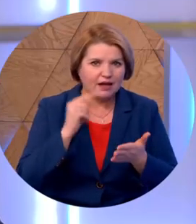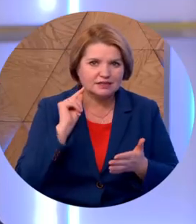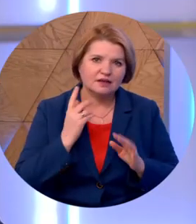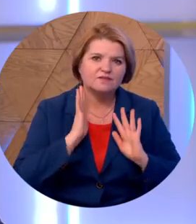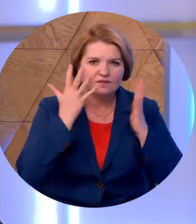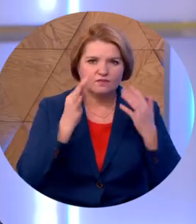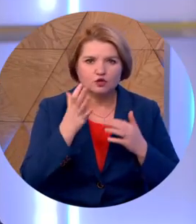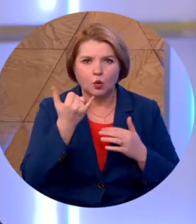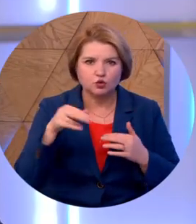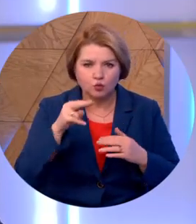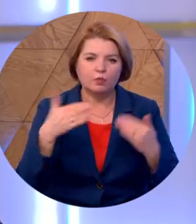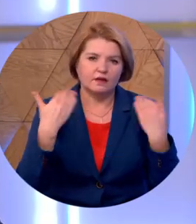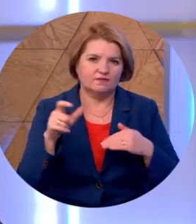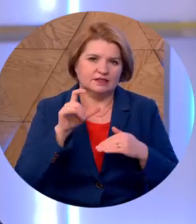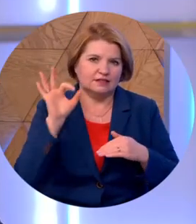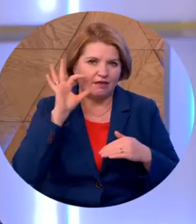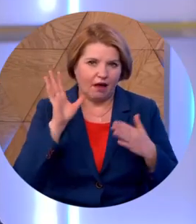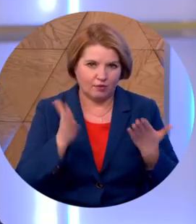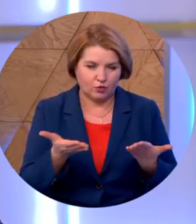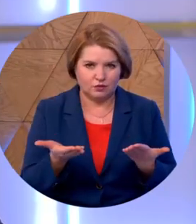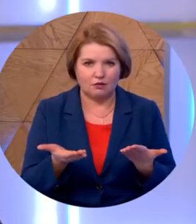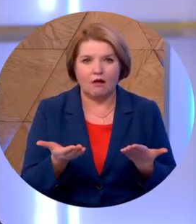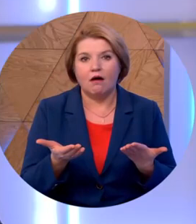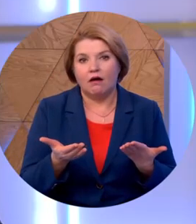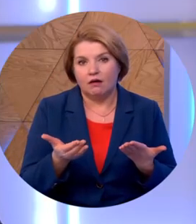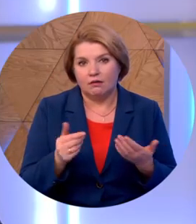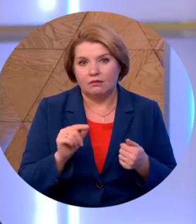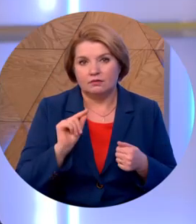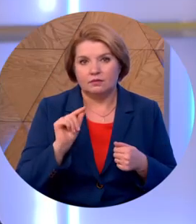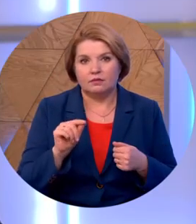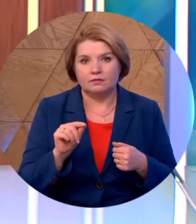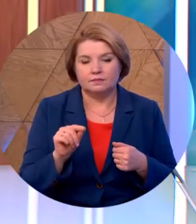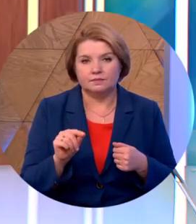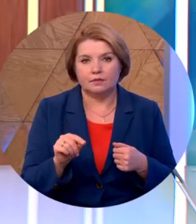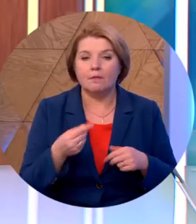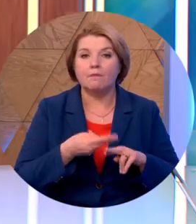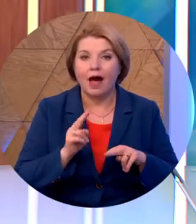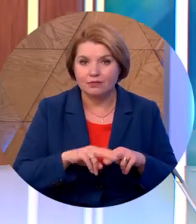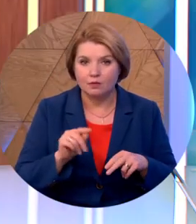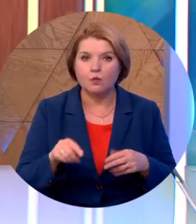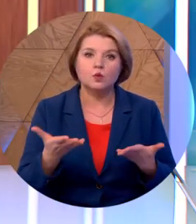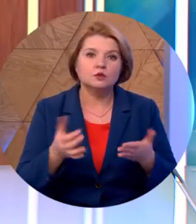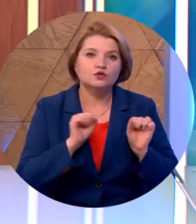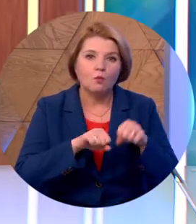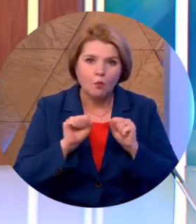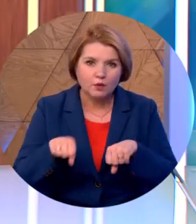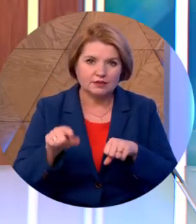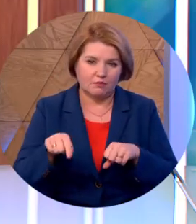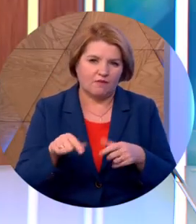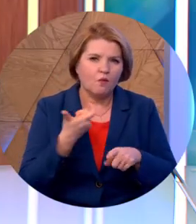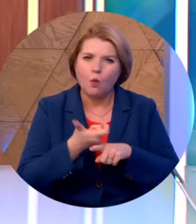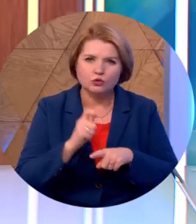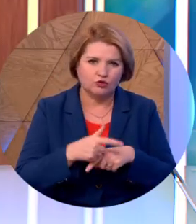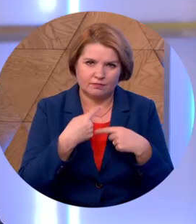гематому будет не менее красиво нежели после каких-то вмешательств поэтому способов и методов очень